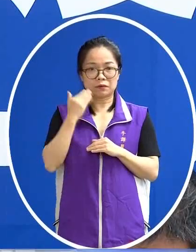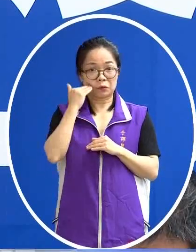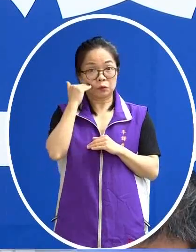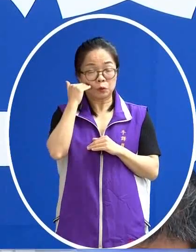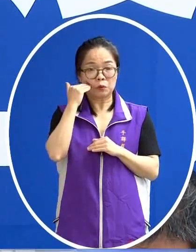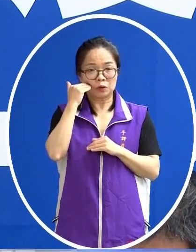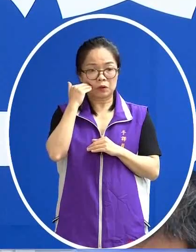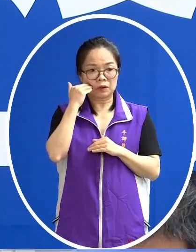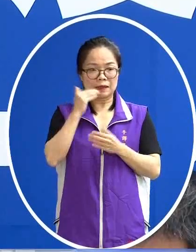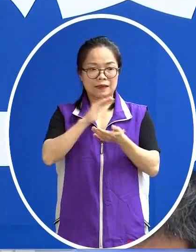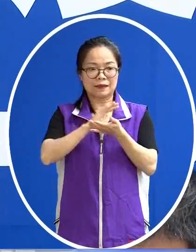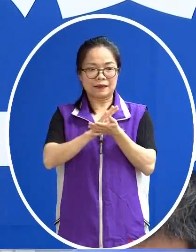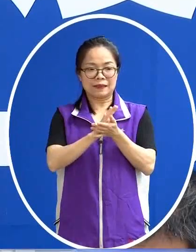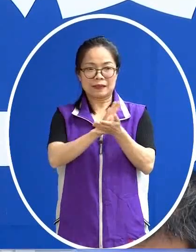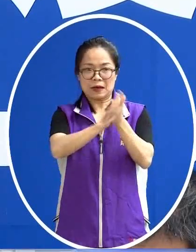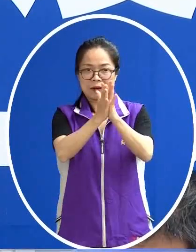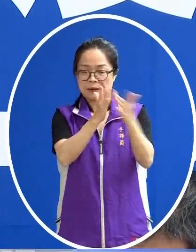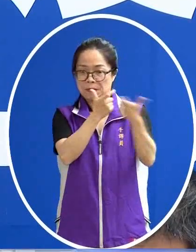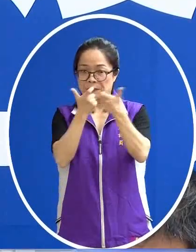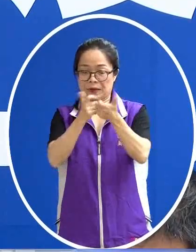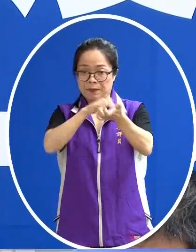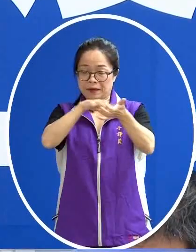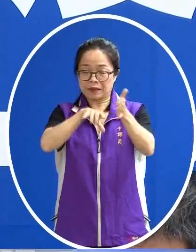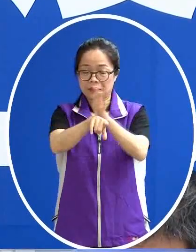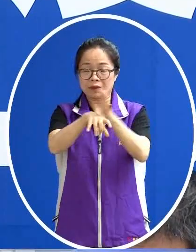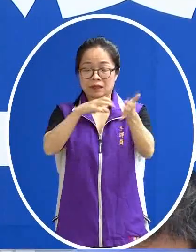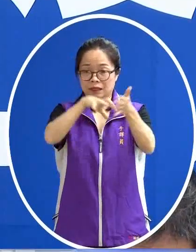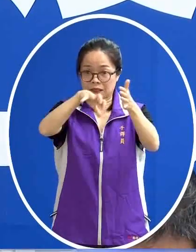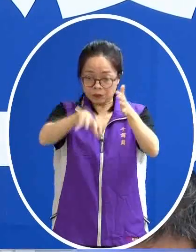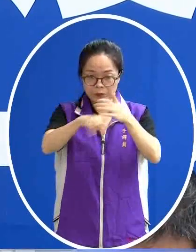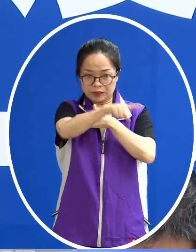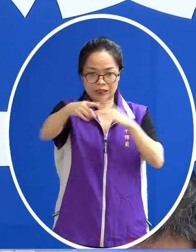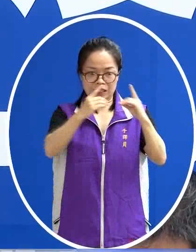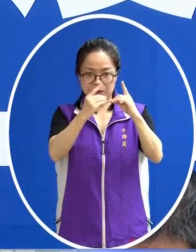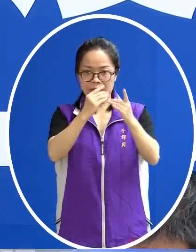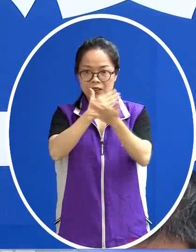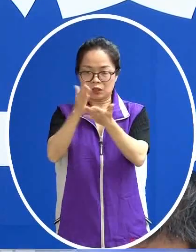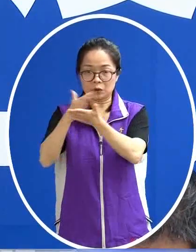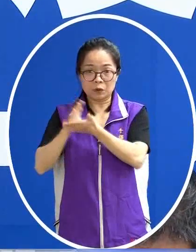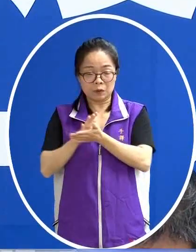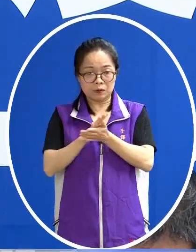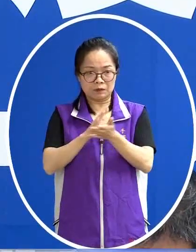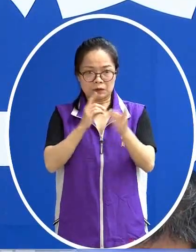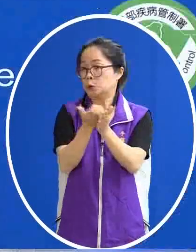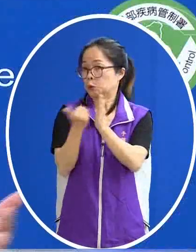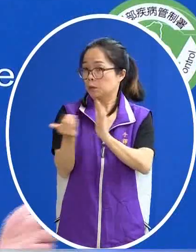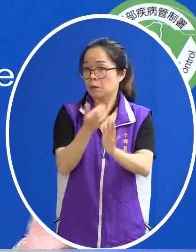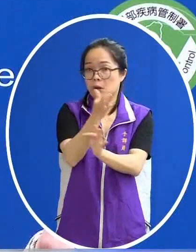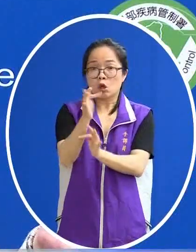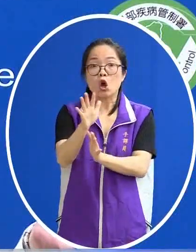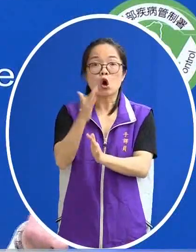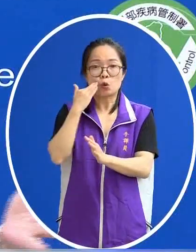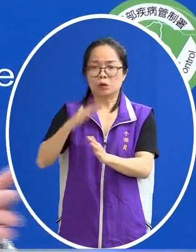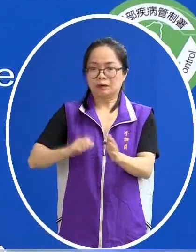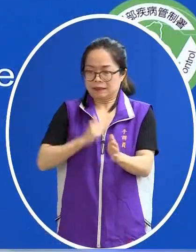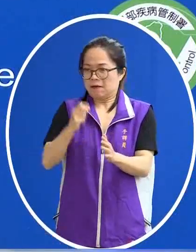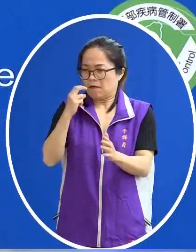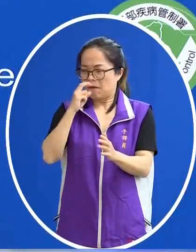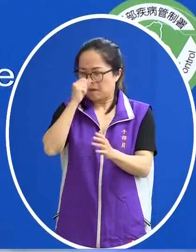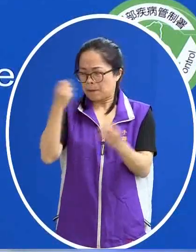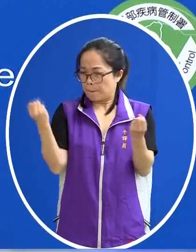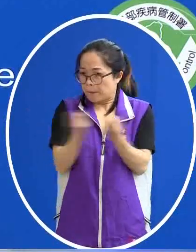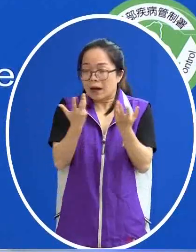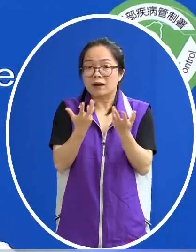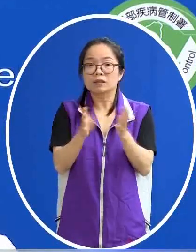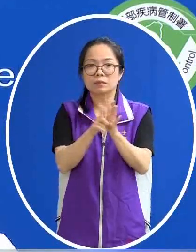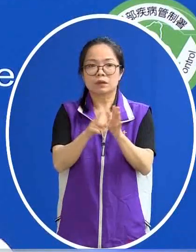个应变医院的这些病床的话，那还可以再增加3000床。 发生的特别的情况，那启